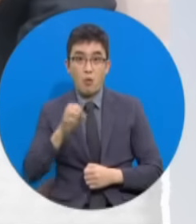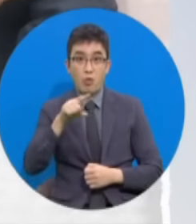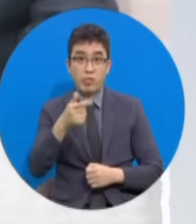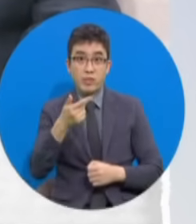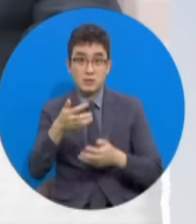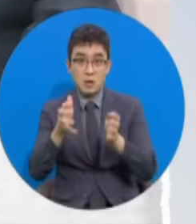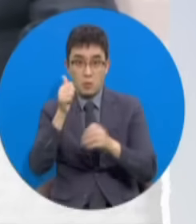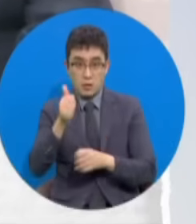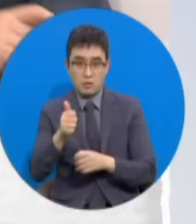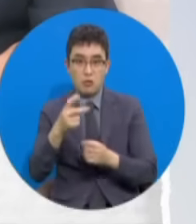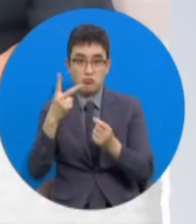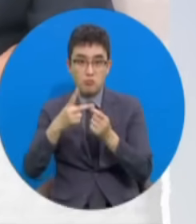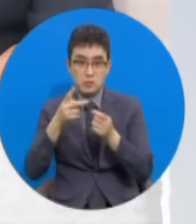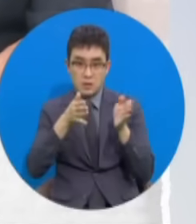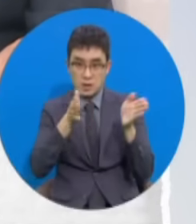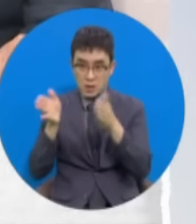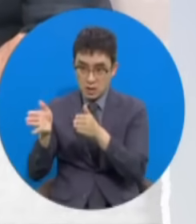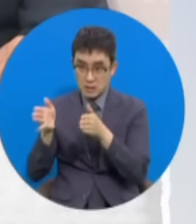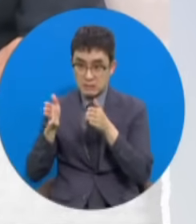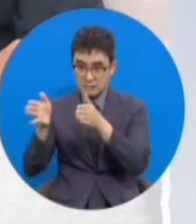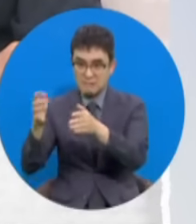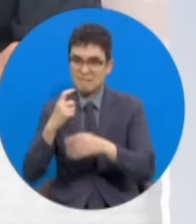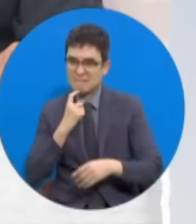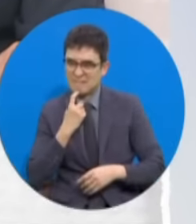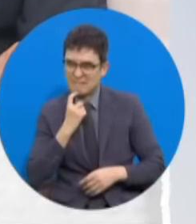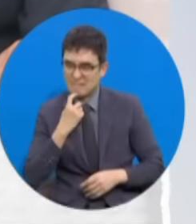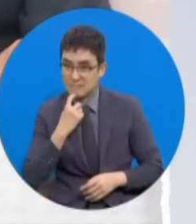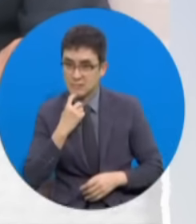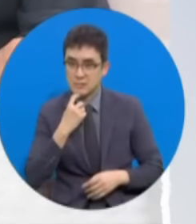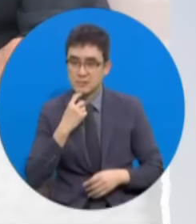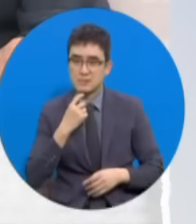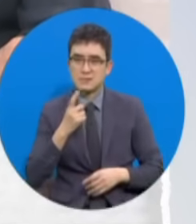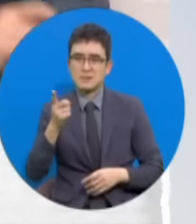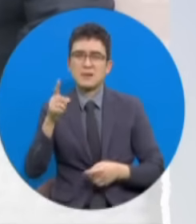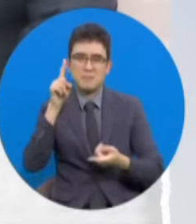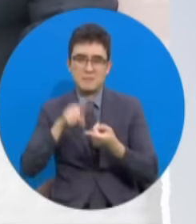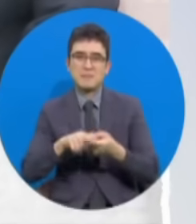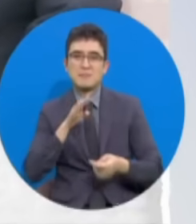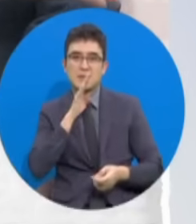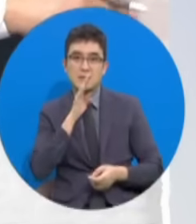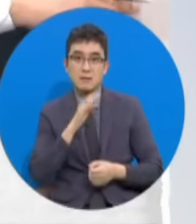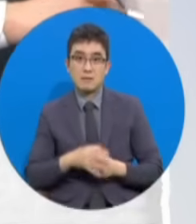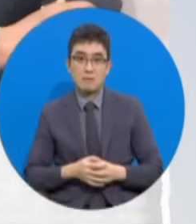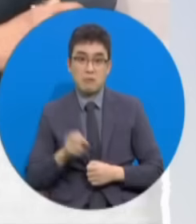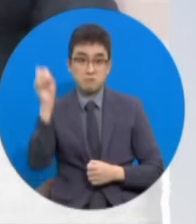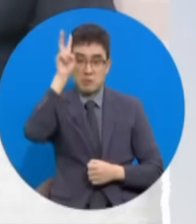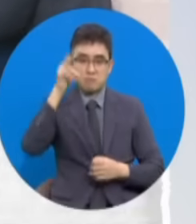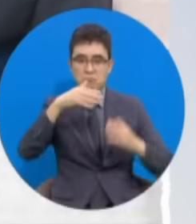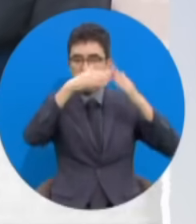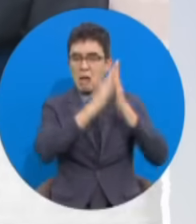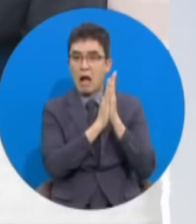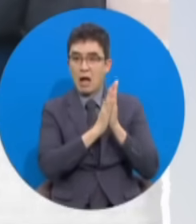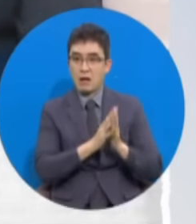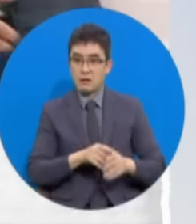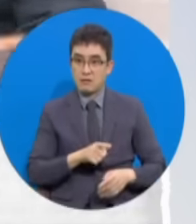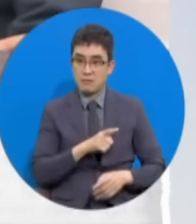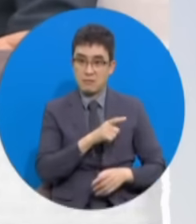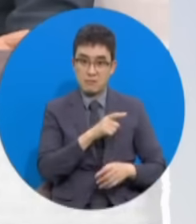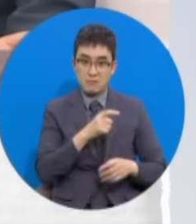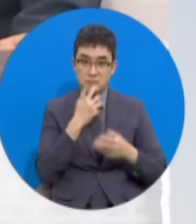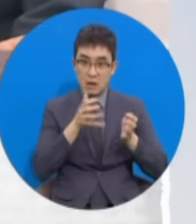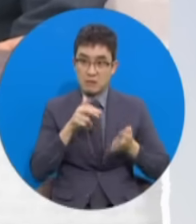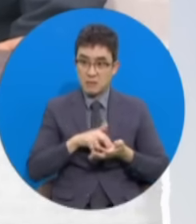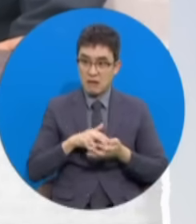원장관이 이 두 번째 안을 세게 밀고 갔었어야 된다는 게 제 생각입니다. 그런데 갑자기 백제를 하니까 그봐 뭔가 있지.